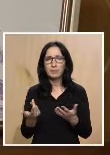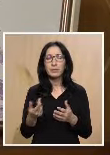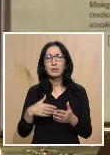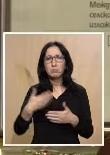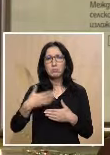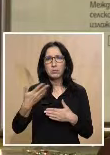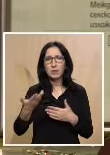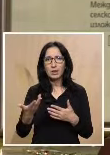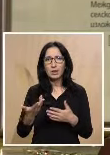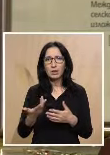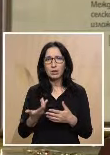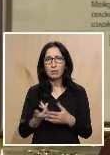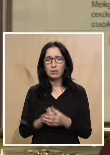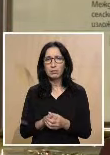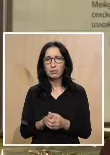доста...